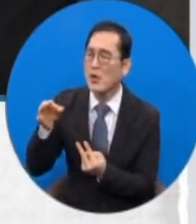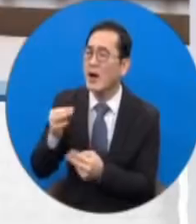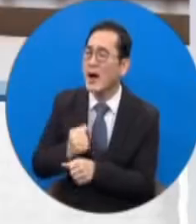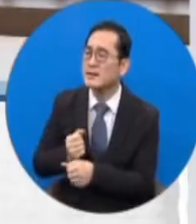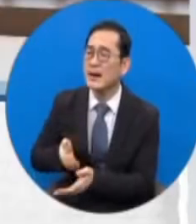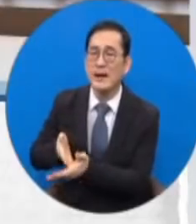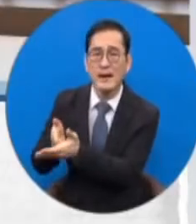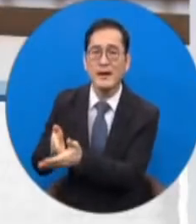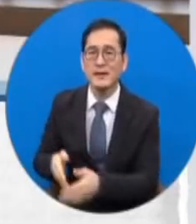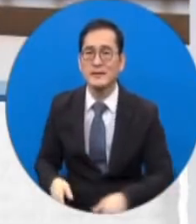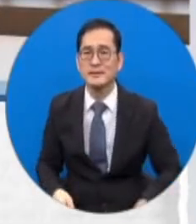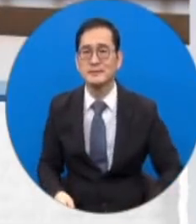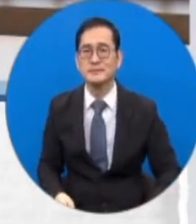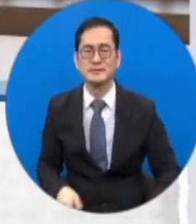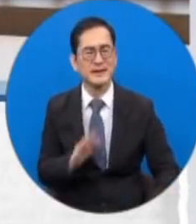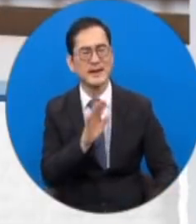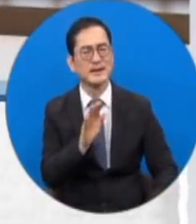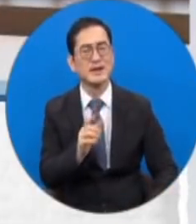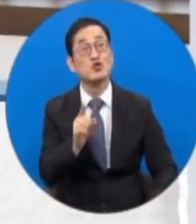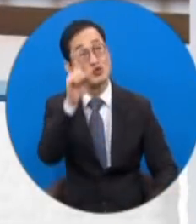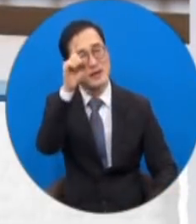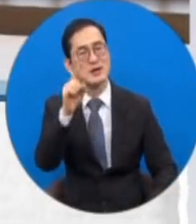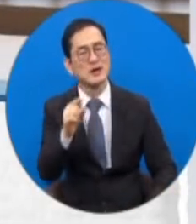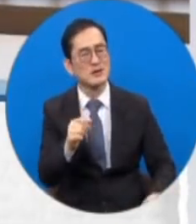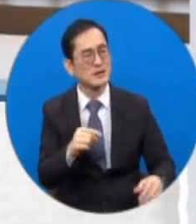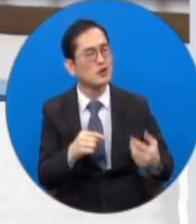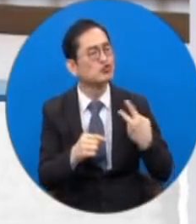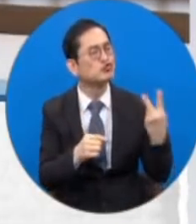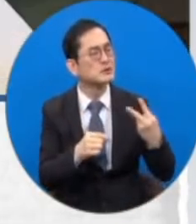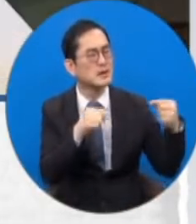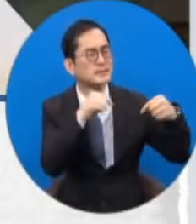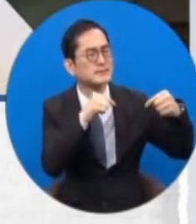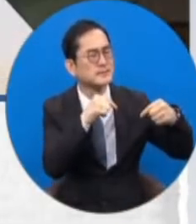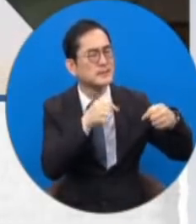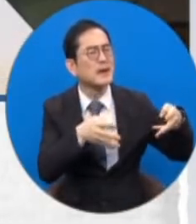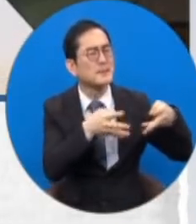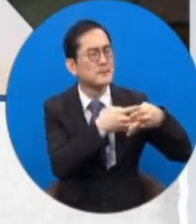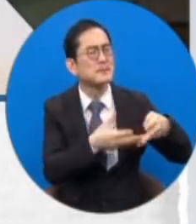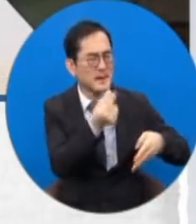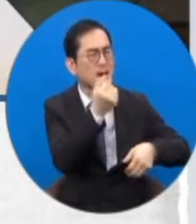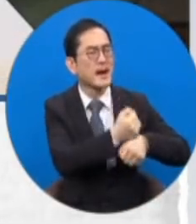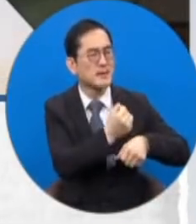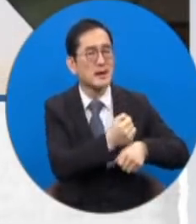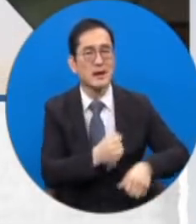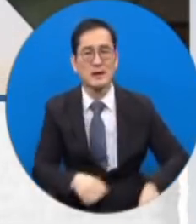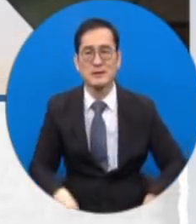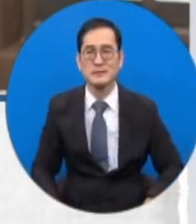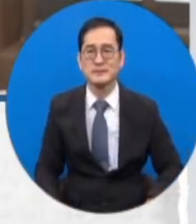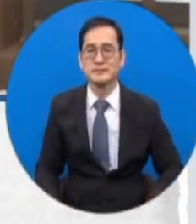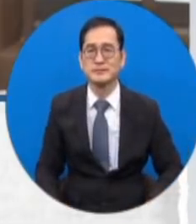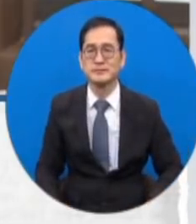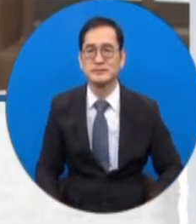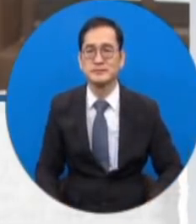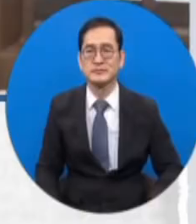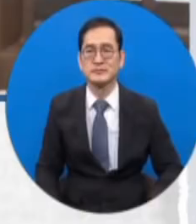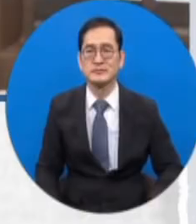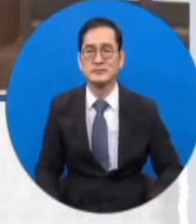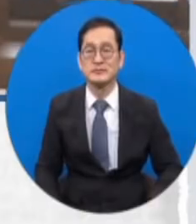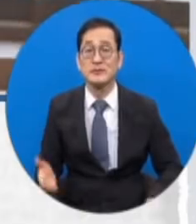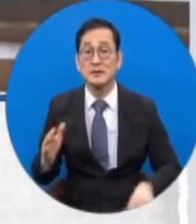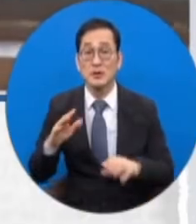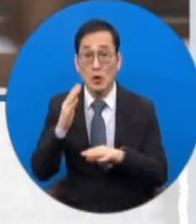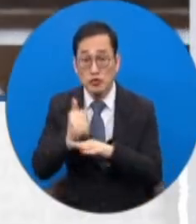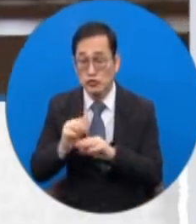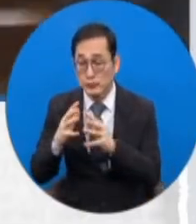위기 때문에 신속하게 하자 근데 그에 반해서 부문의 임은 이제 바텀 업 으로 실무자 앉기를 확인하고 최종적으로 이제